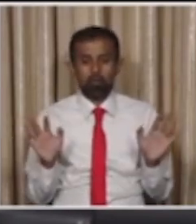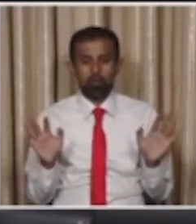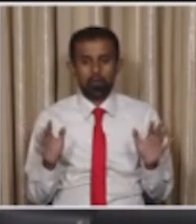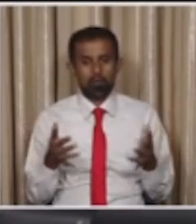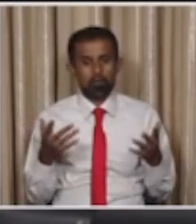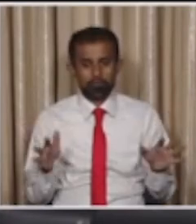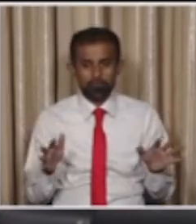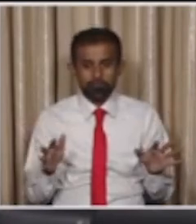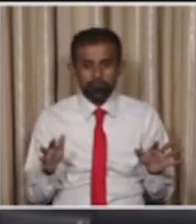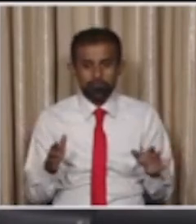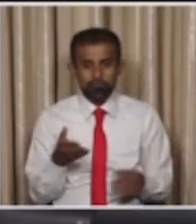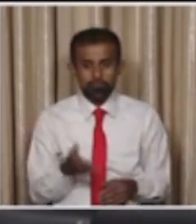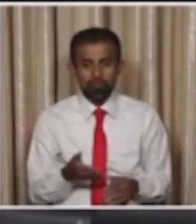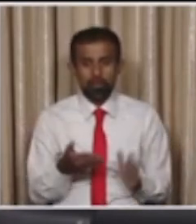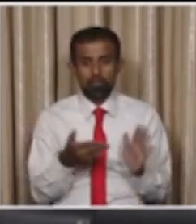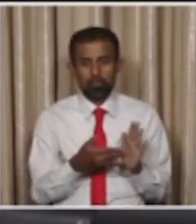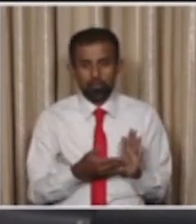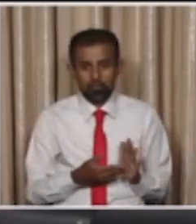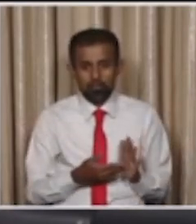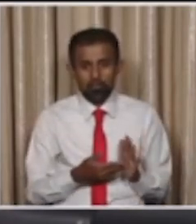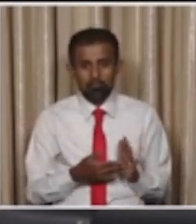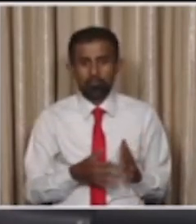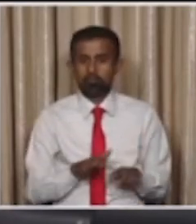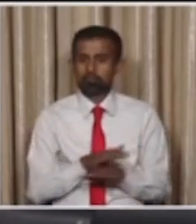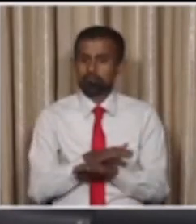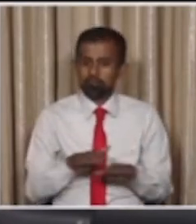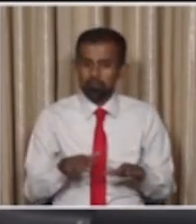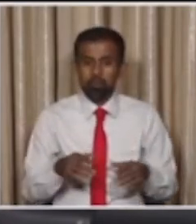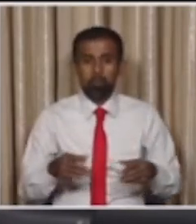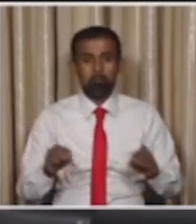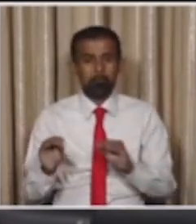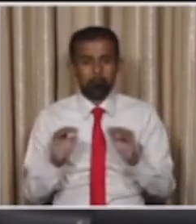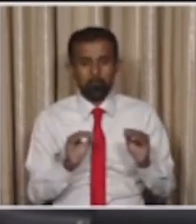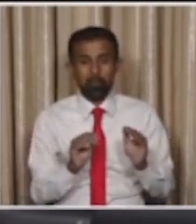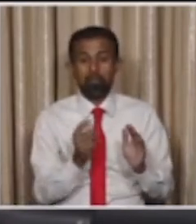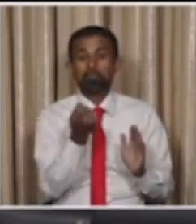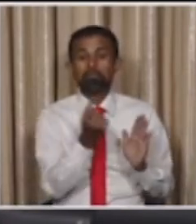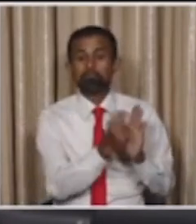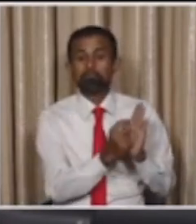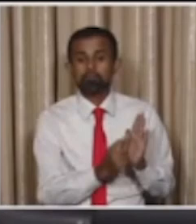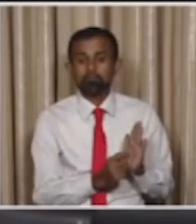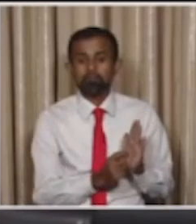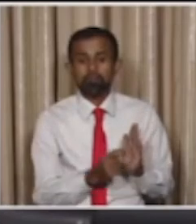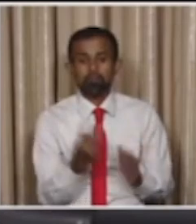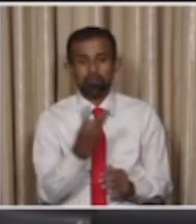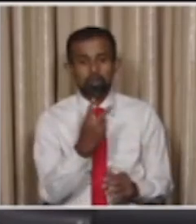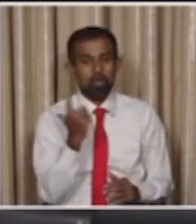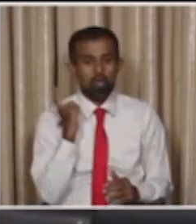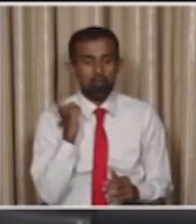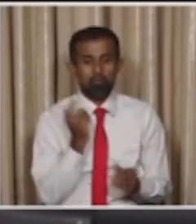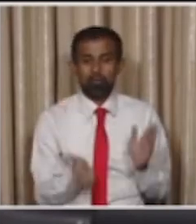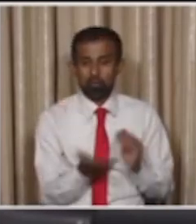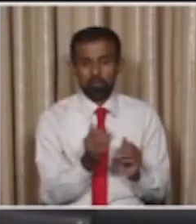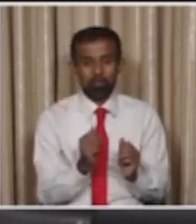කරලා තිබෙනවා මෙම ආපදාව සමනයට පත්වනාට පස්සේව තක්සේරු අරගන ඒවට ත්‍රිවිධ හමුදාව යොදවල